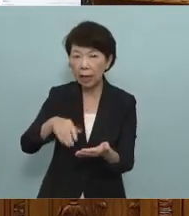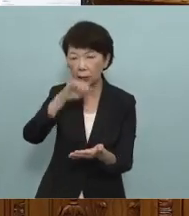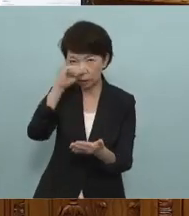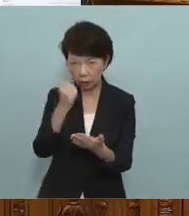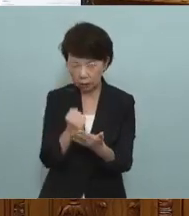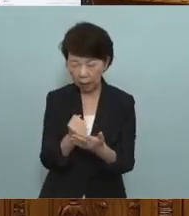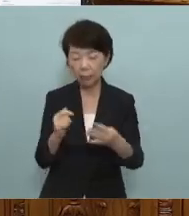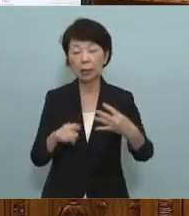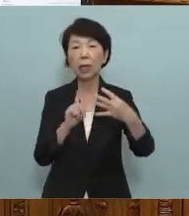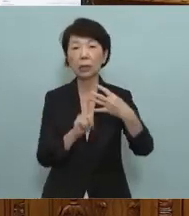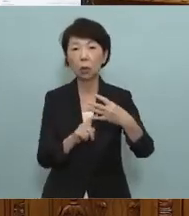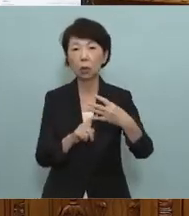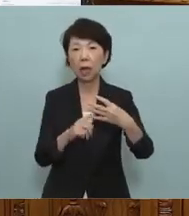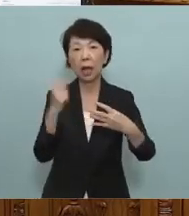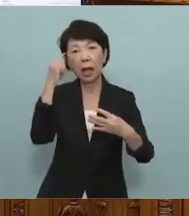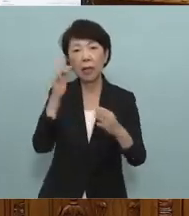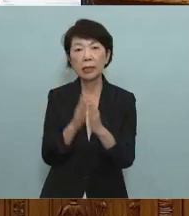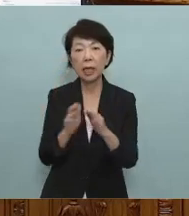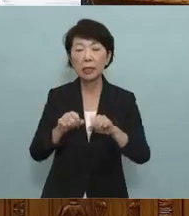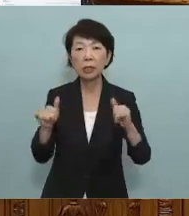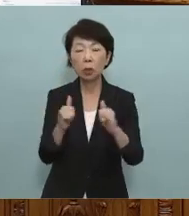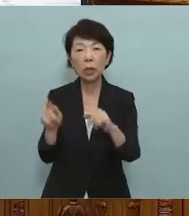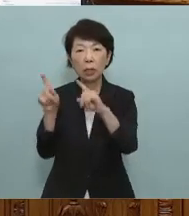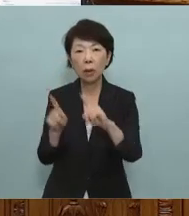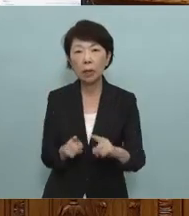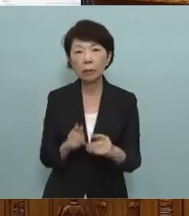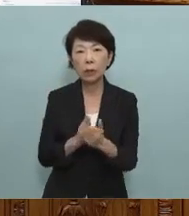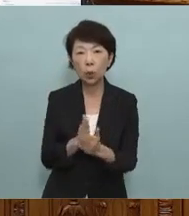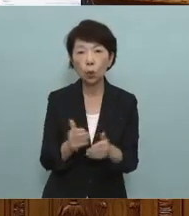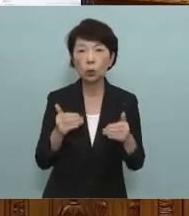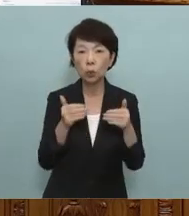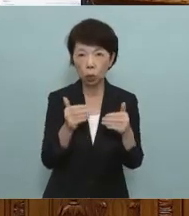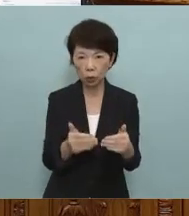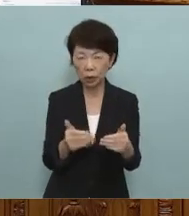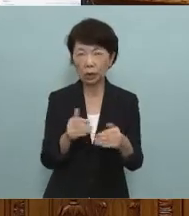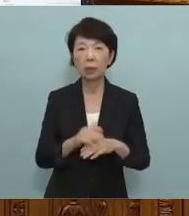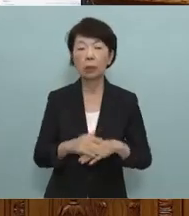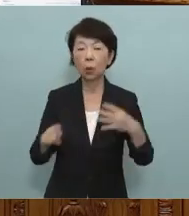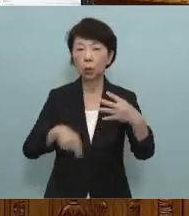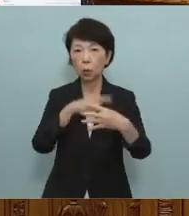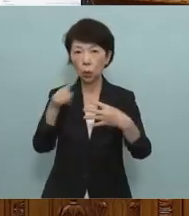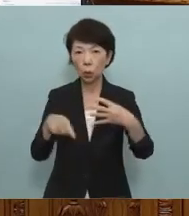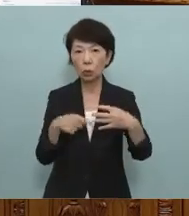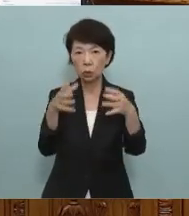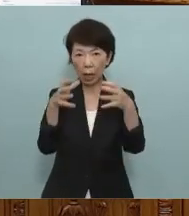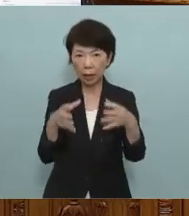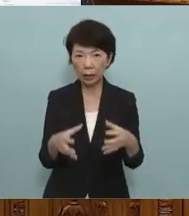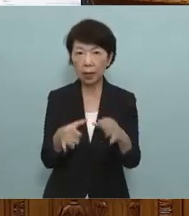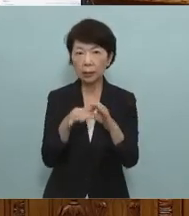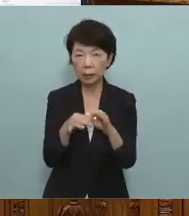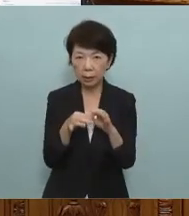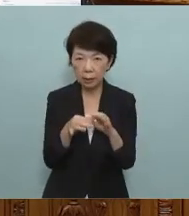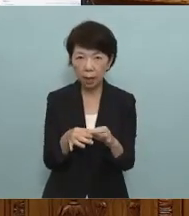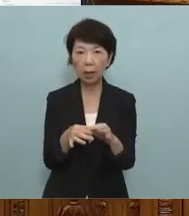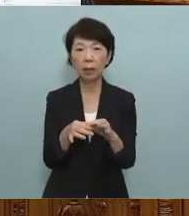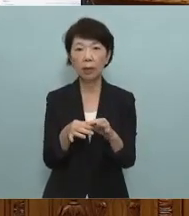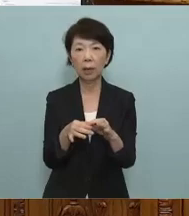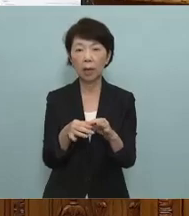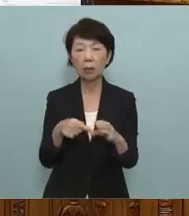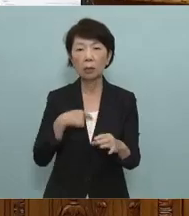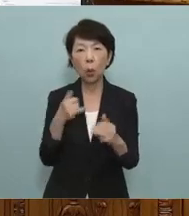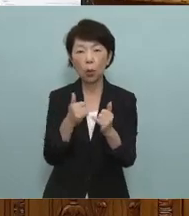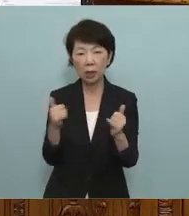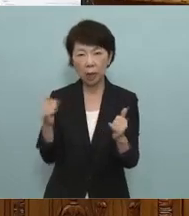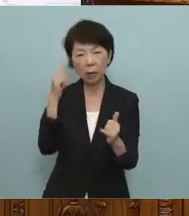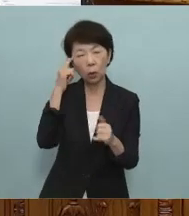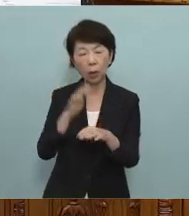4、精神障害者割引の導入促進、この4つの柱について、当事者目線に